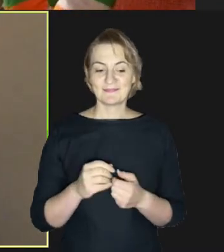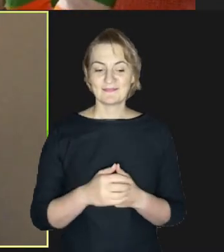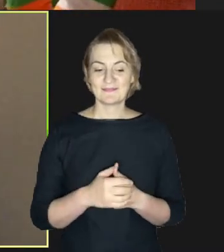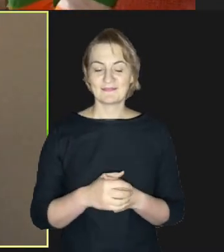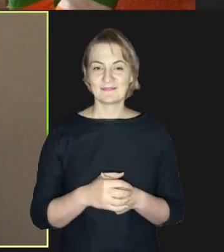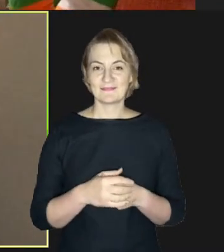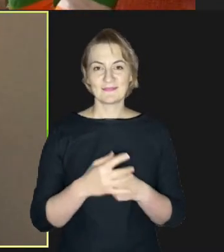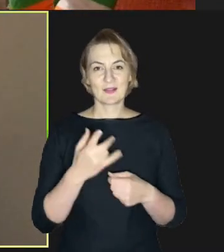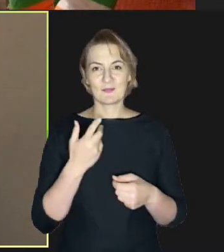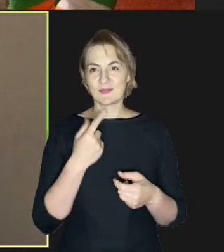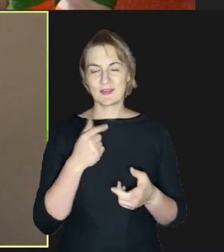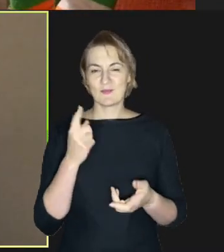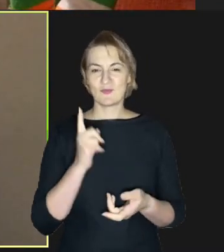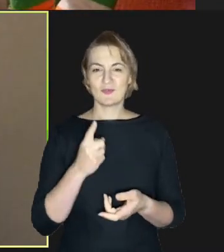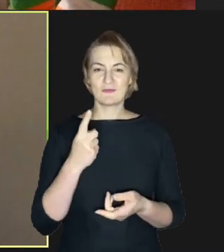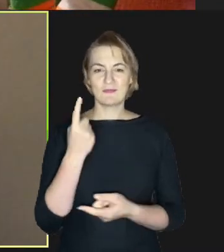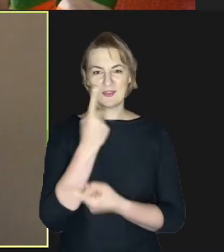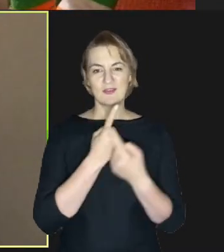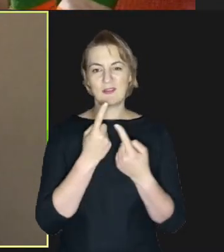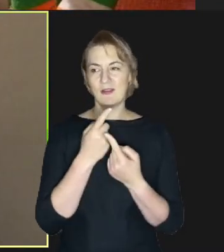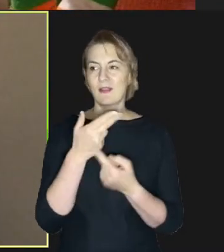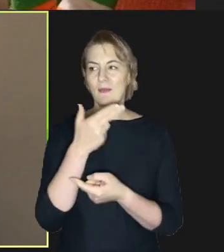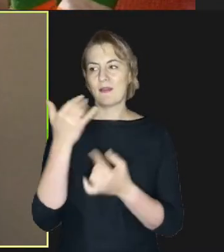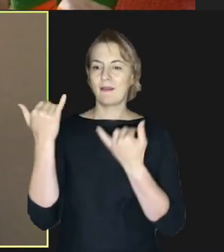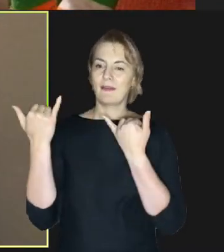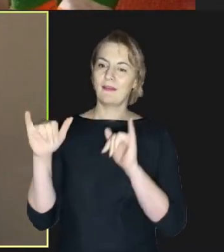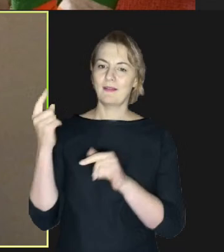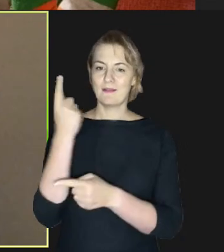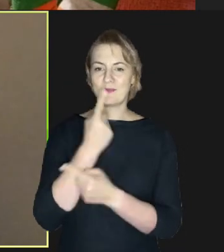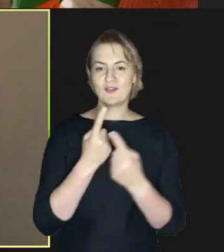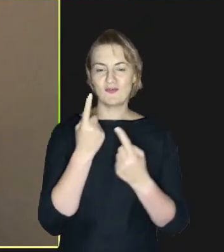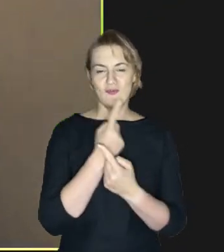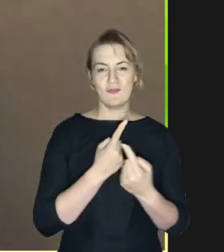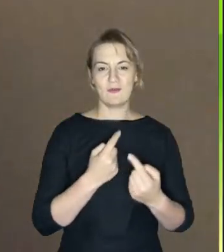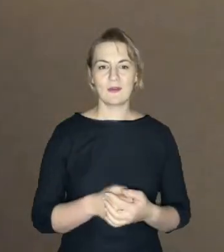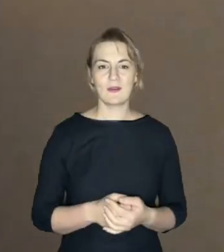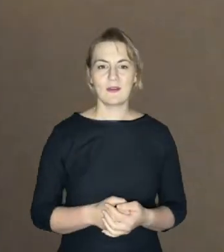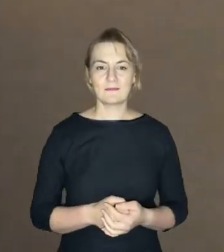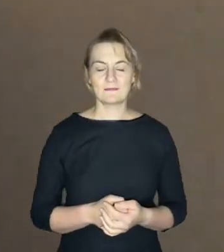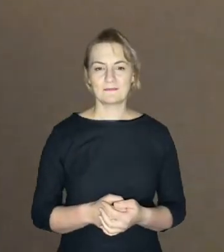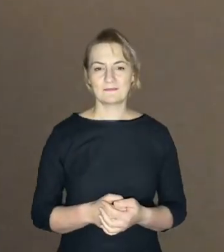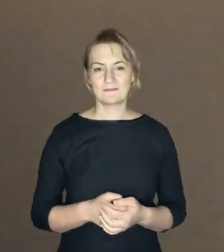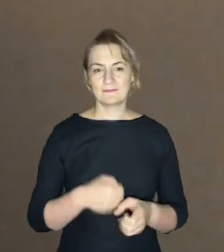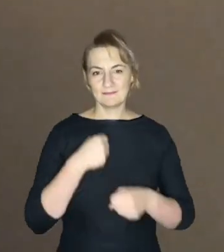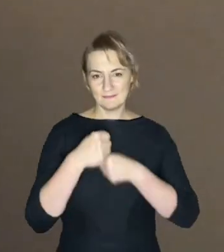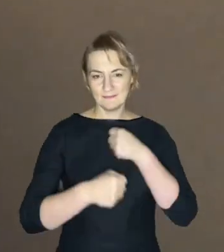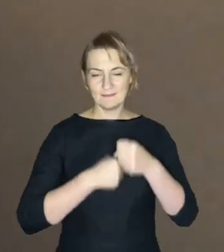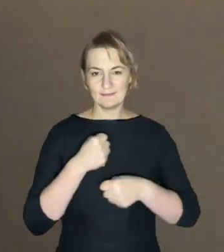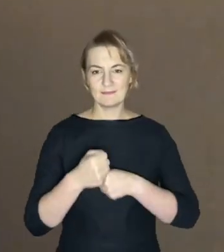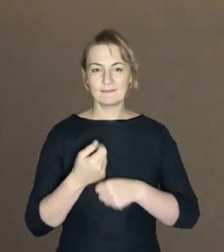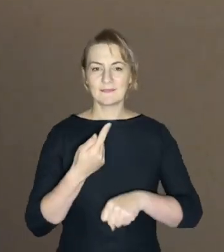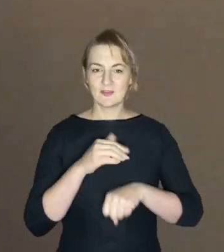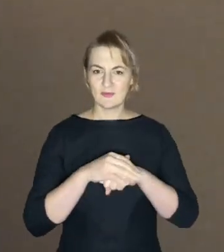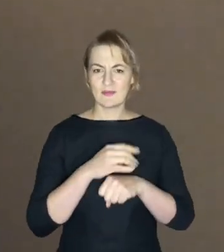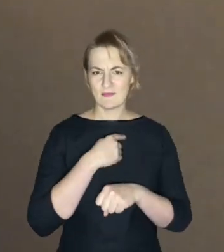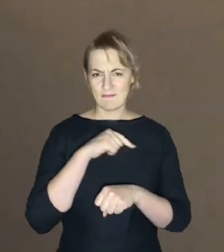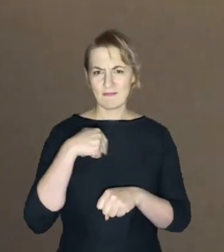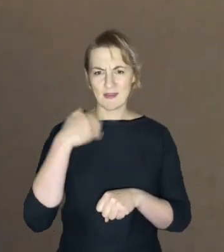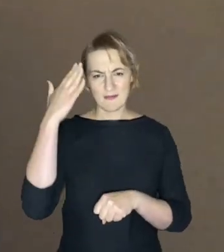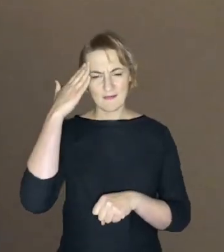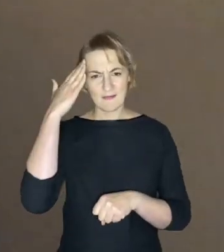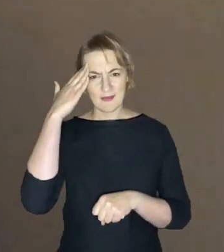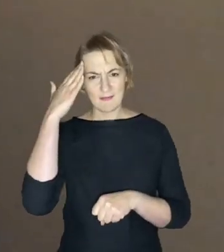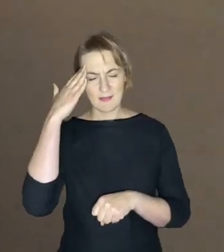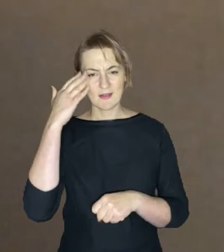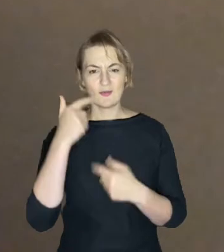Nie przejmować się tym, co inni myślą, tak? Tylko no, działać zgodnie z tym, co my wiemy. Tak? Więc